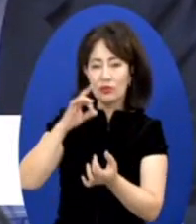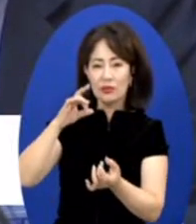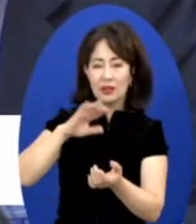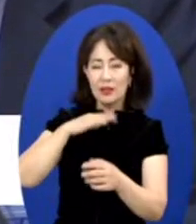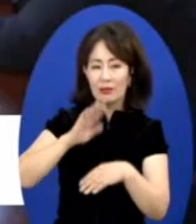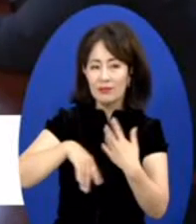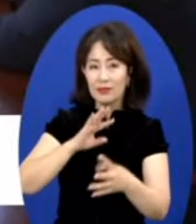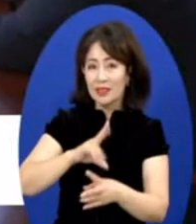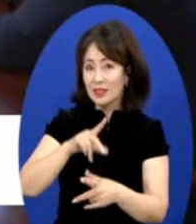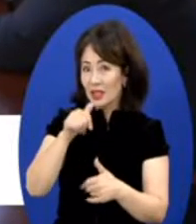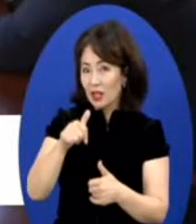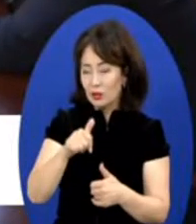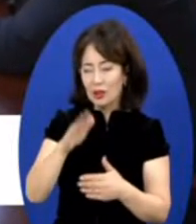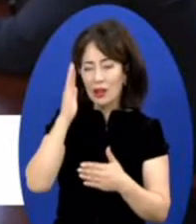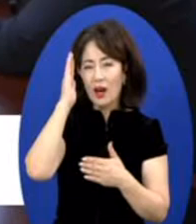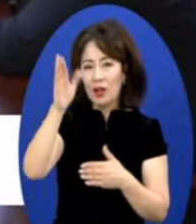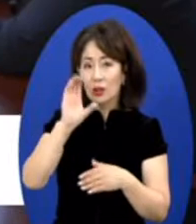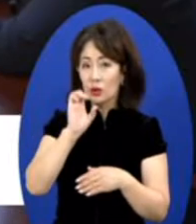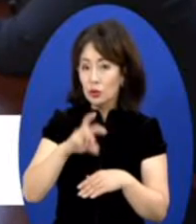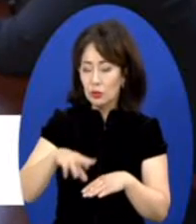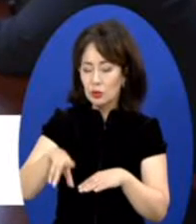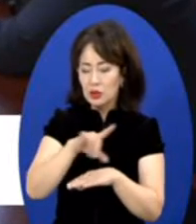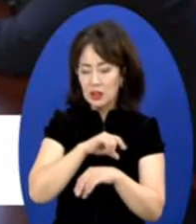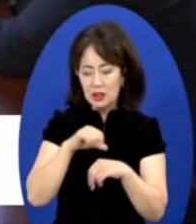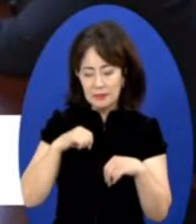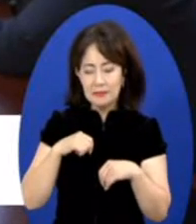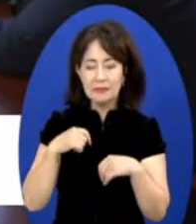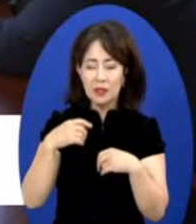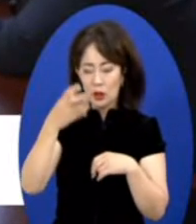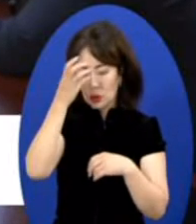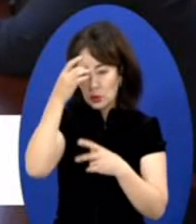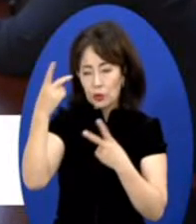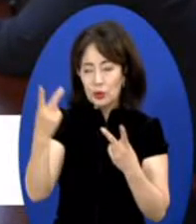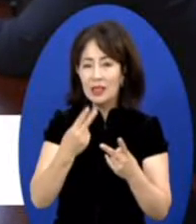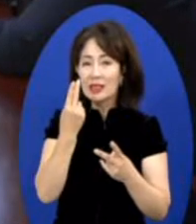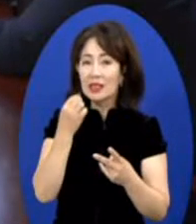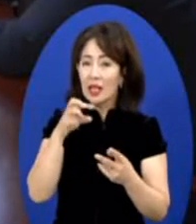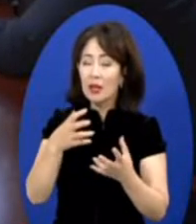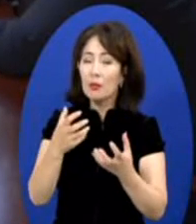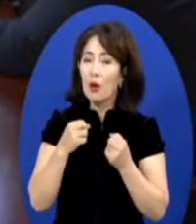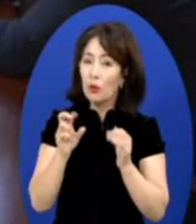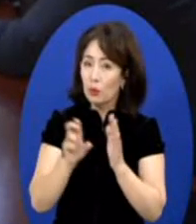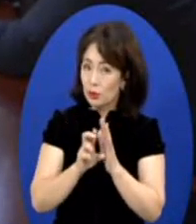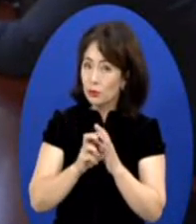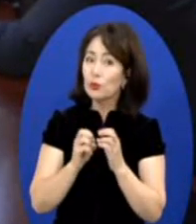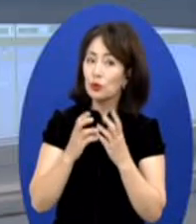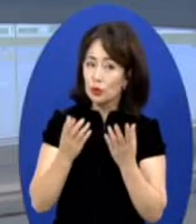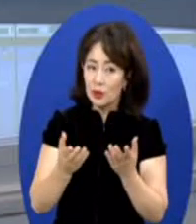сайжруулж, анслагдсан сум орнуудад байгаа иргэдэж төрийн үйлчилгээг захимаар авах боломжийг бүрдүүлэх юм байна.